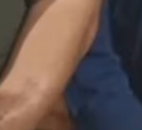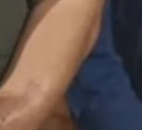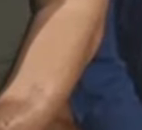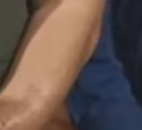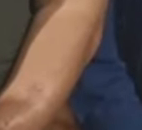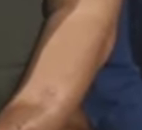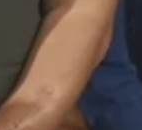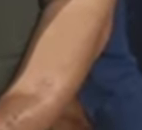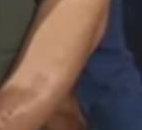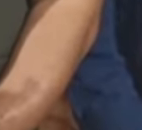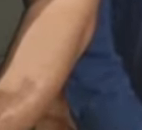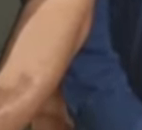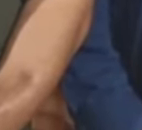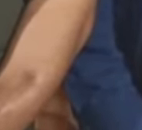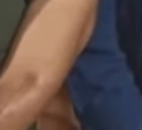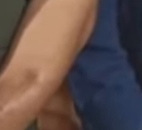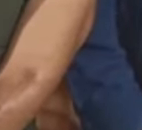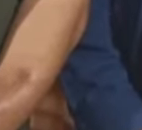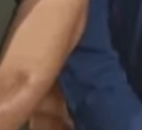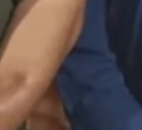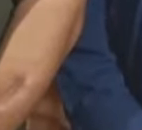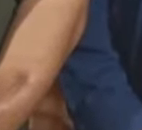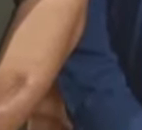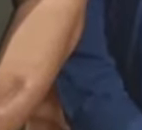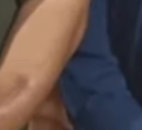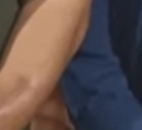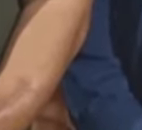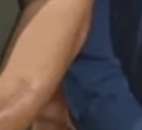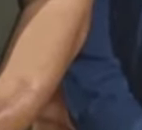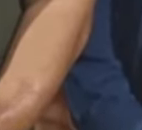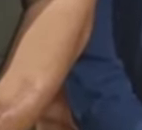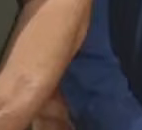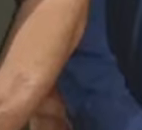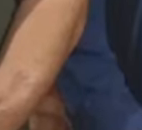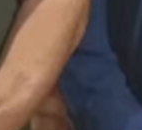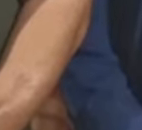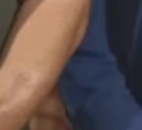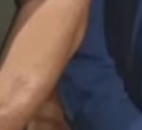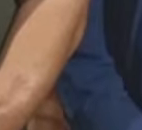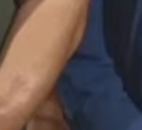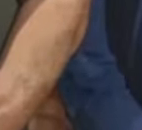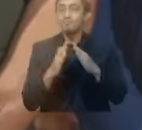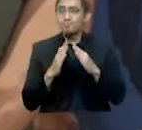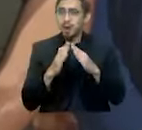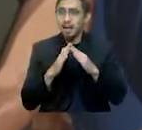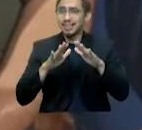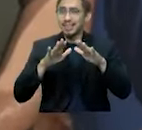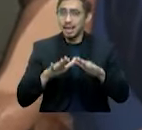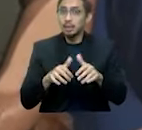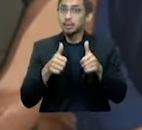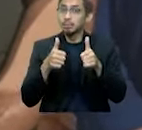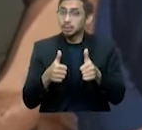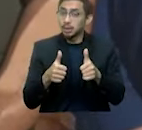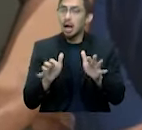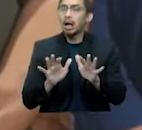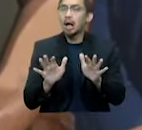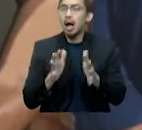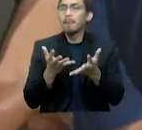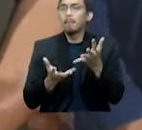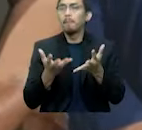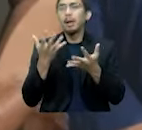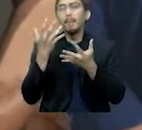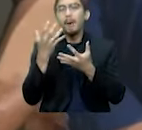Bangunan, sekiranya kondisi bangunan rumahnya memang sudah tidak layak, kami berharap tidak